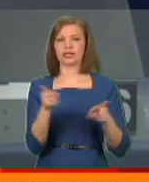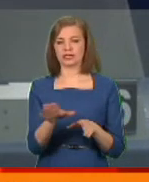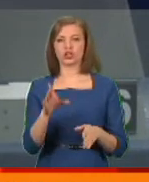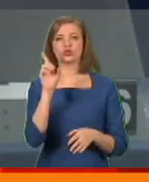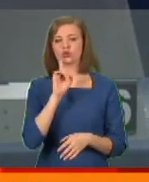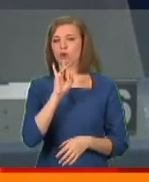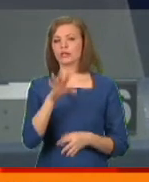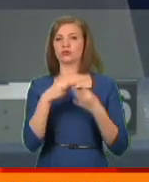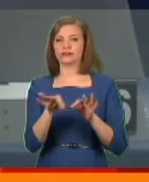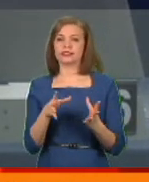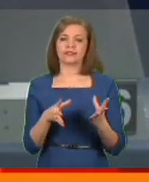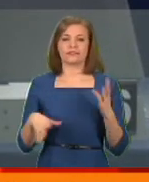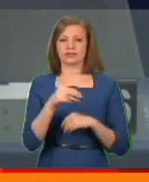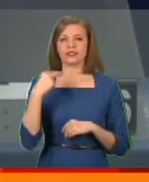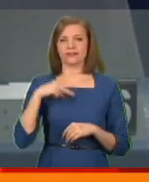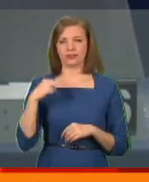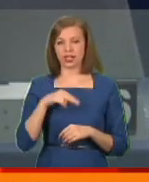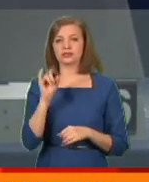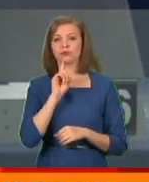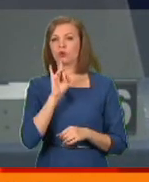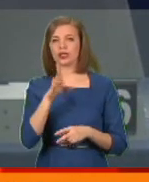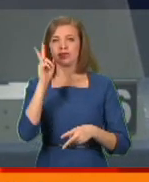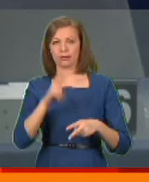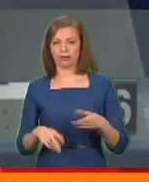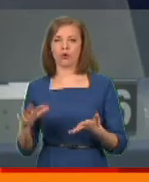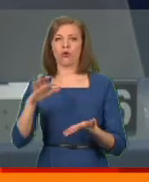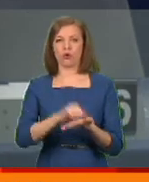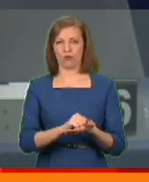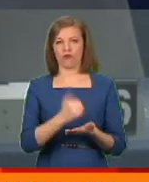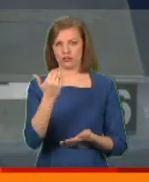доки не будуть звільнені всі в'язні та доки не припиниться окупація вашої держави.